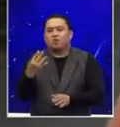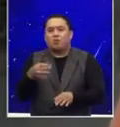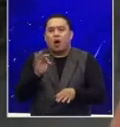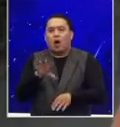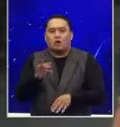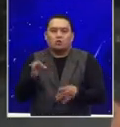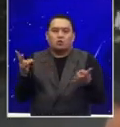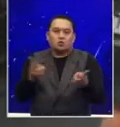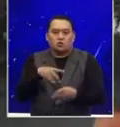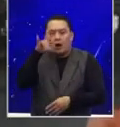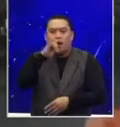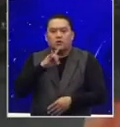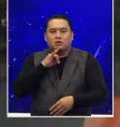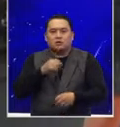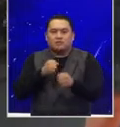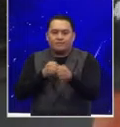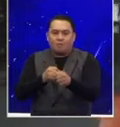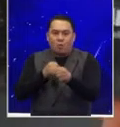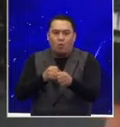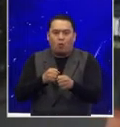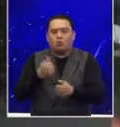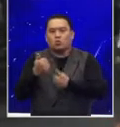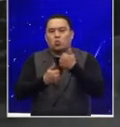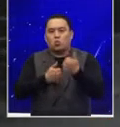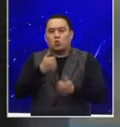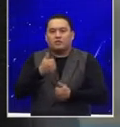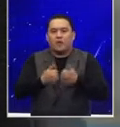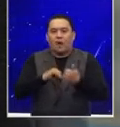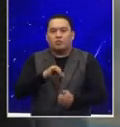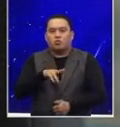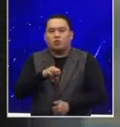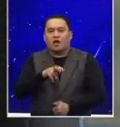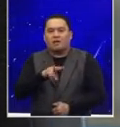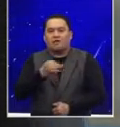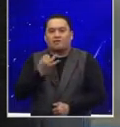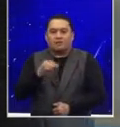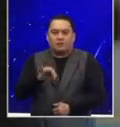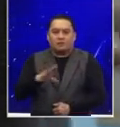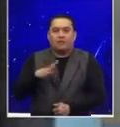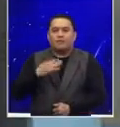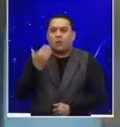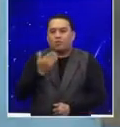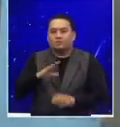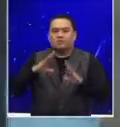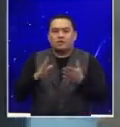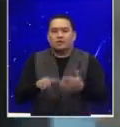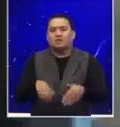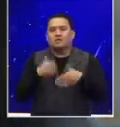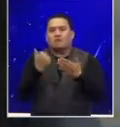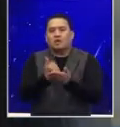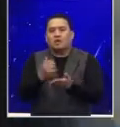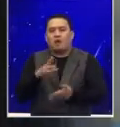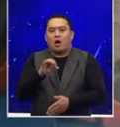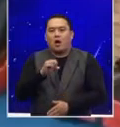должен провести бой с казахстанцем Сергеем Морозовым на турнире UFC 254 в Абу-Даби. Главным событием